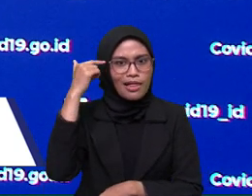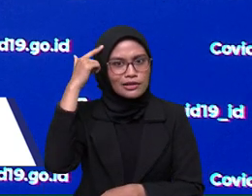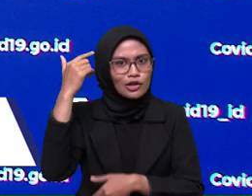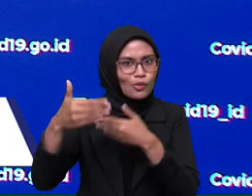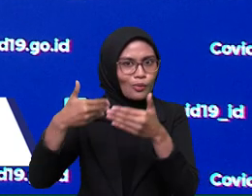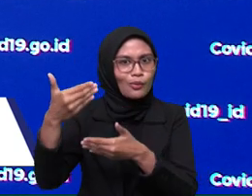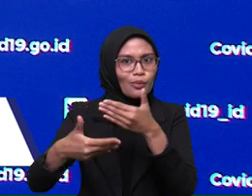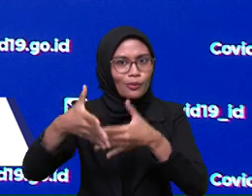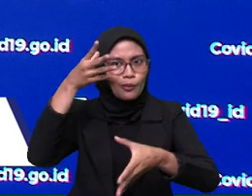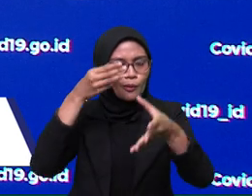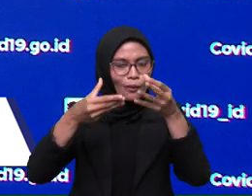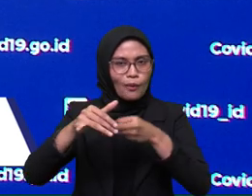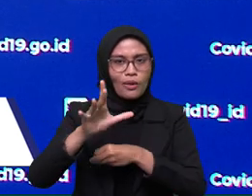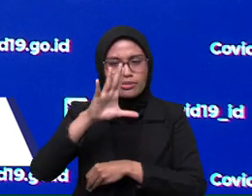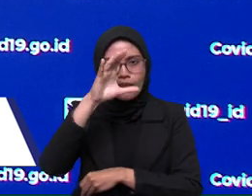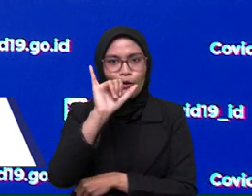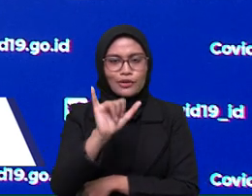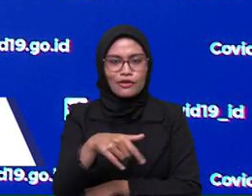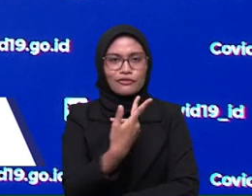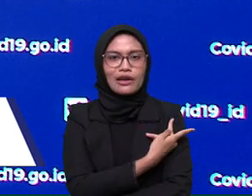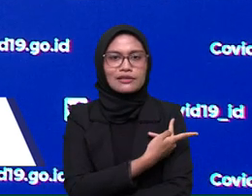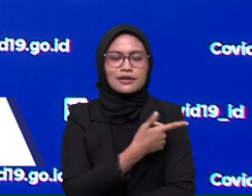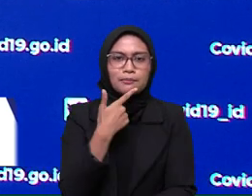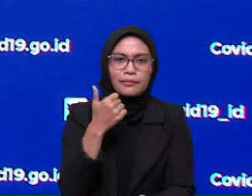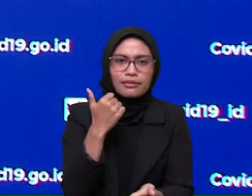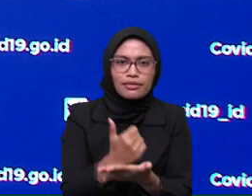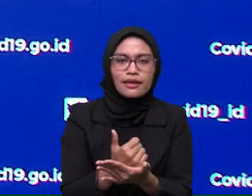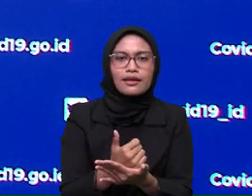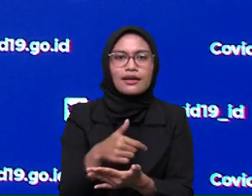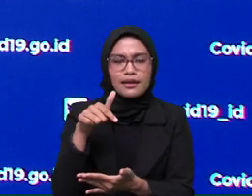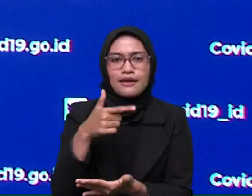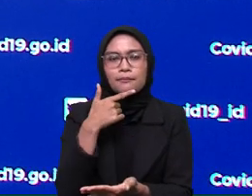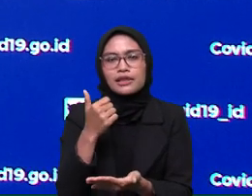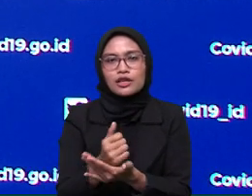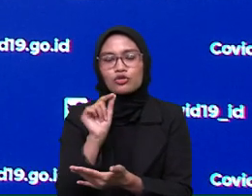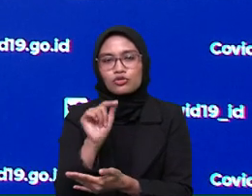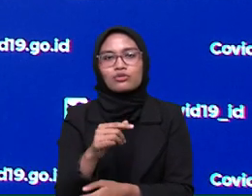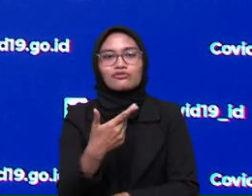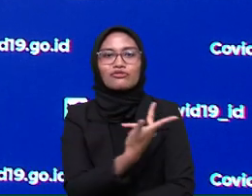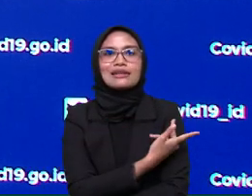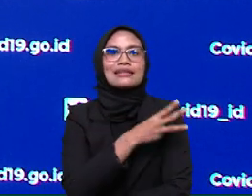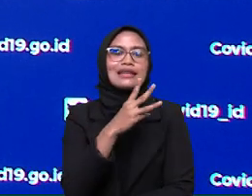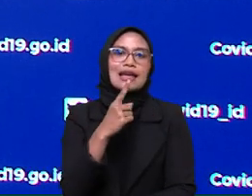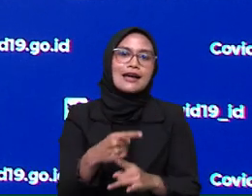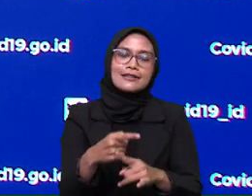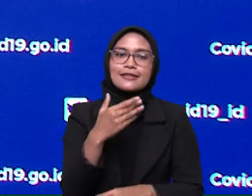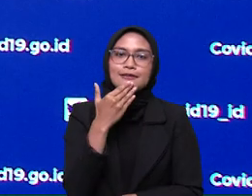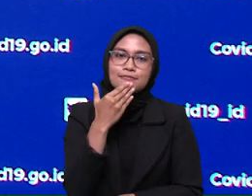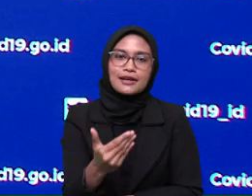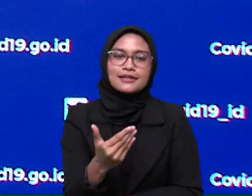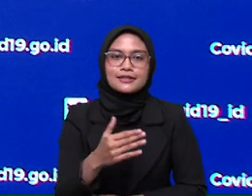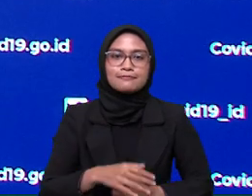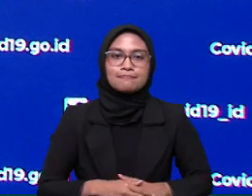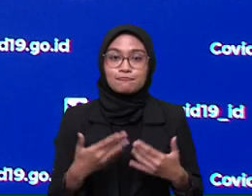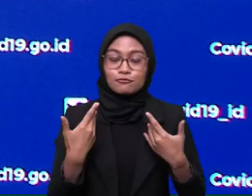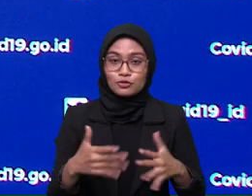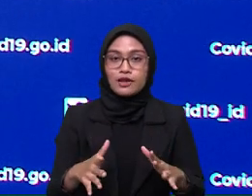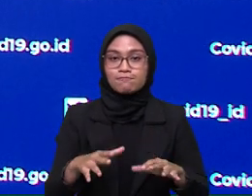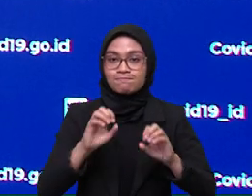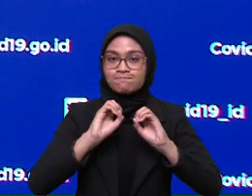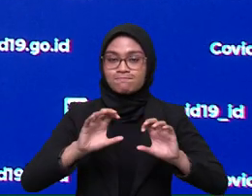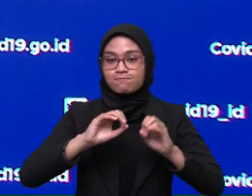divaksin dan demi pembentukan kekebalan komunitas segera Terima kasih dengan demikian berakhir konferensi pers pada